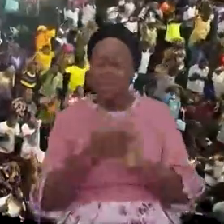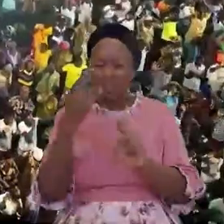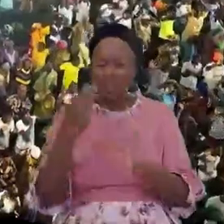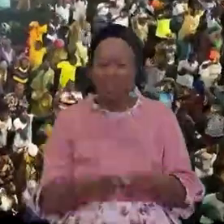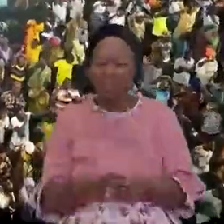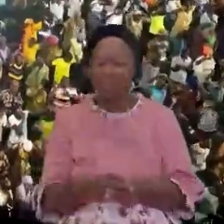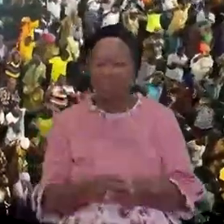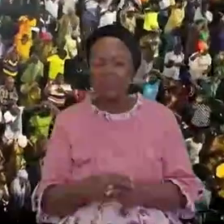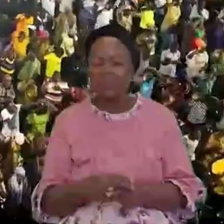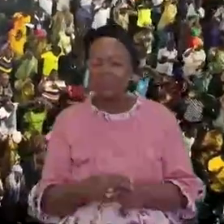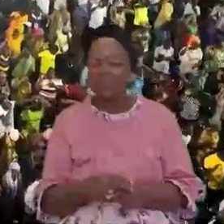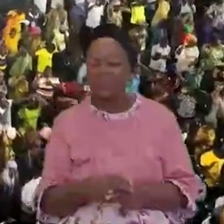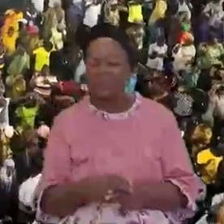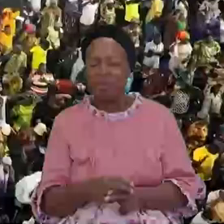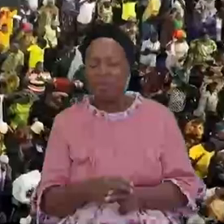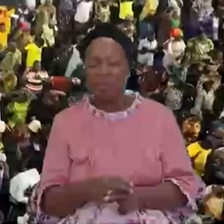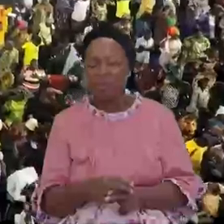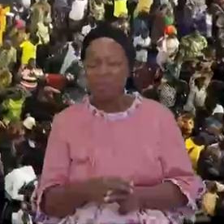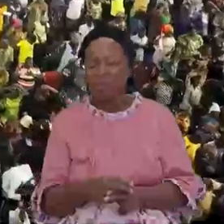de Jésus.